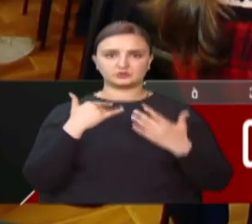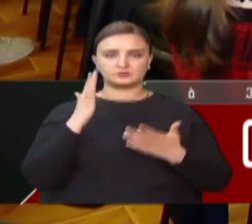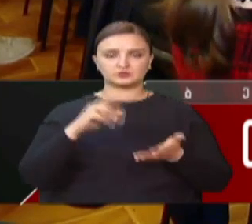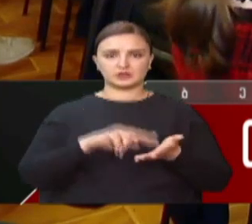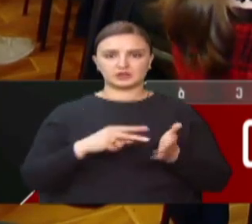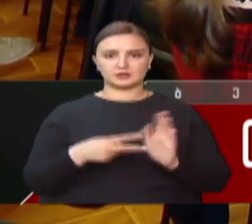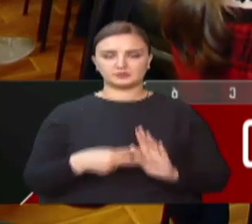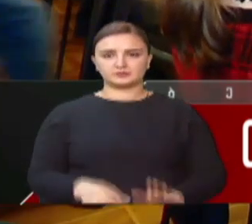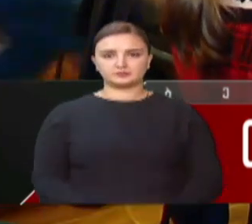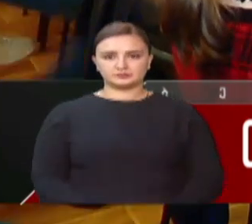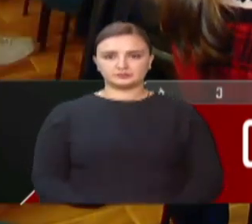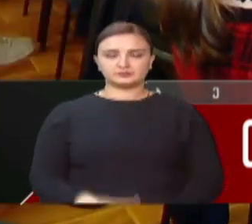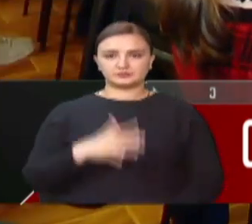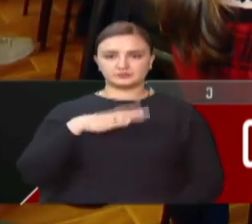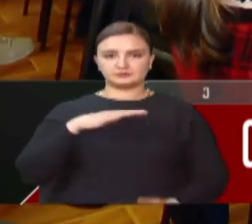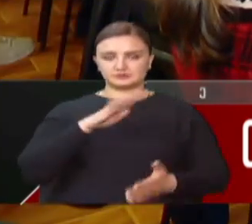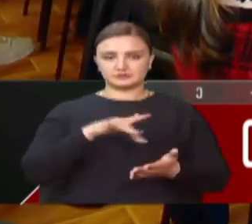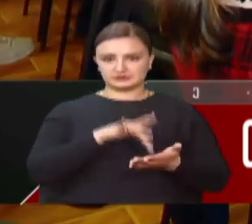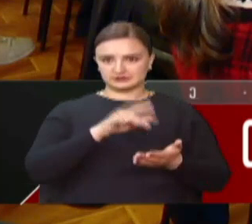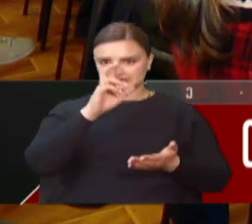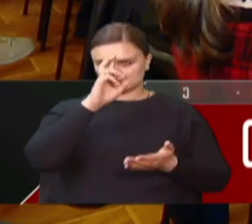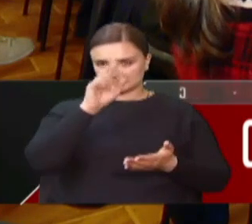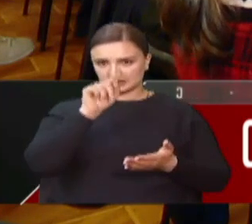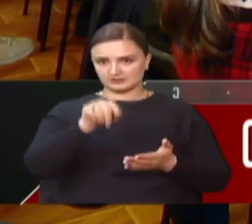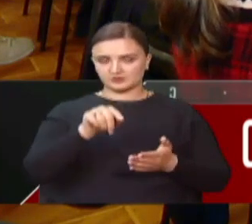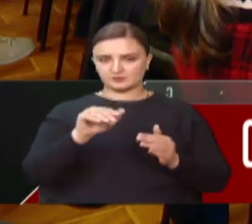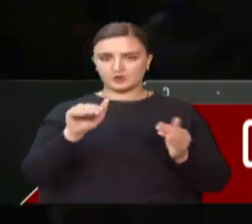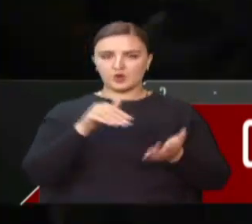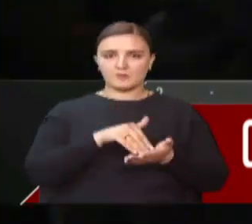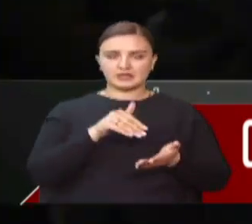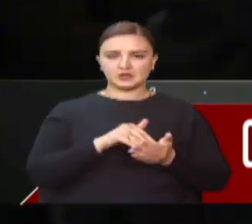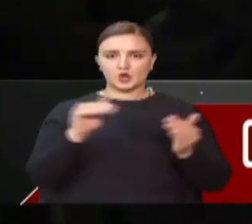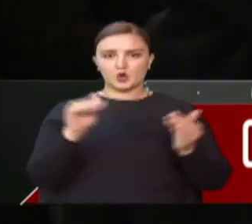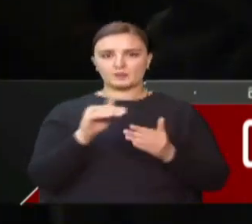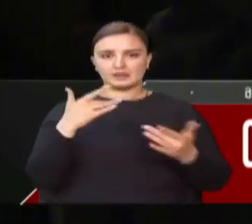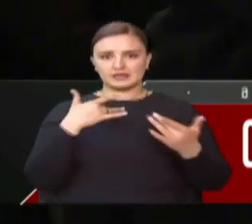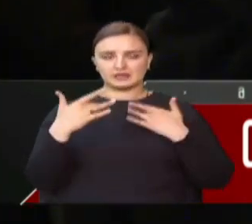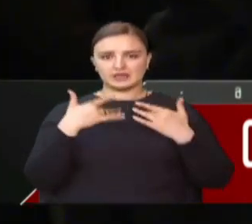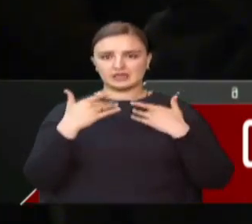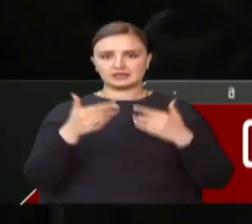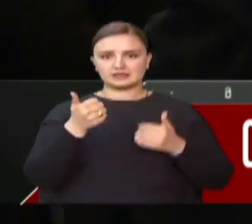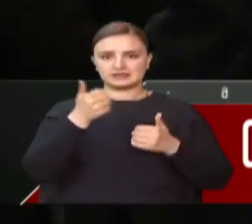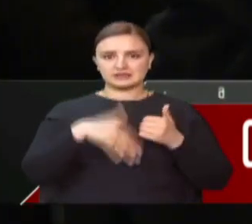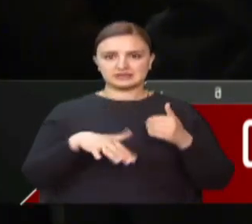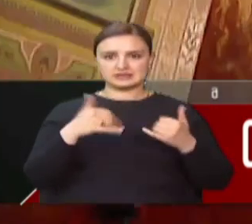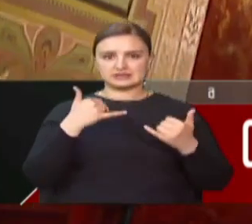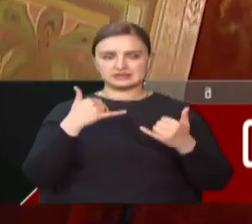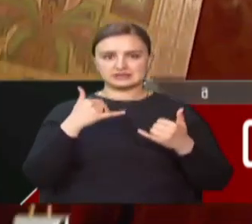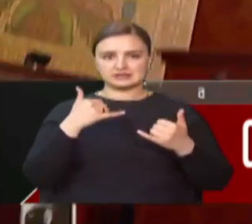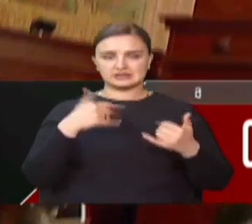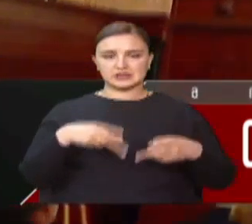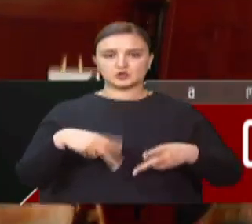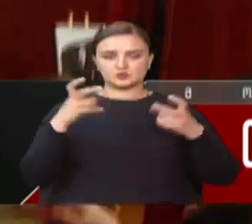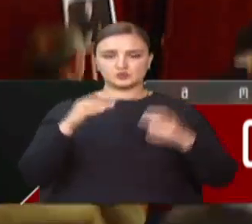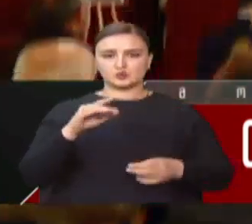დაგეგმილი. თბილისის სახელმწიფო კონსერვატორიაში, ოპერისა და ბალეტის თეატრში, ფოლკლორის ცენტრსა და სასტუმრო რუმში